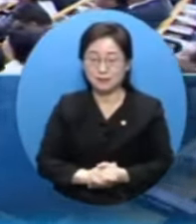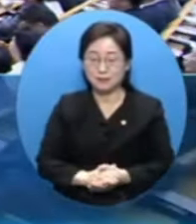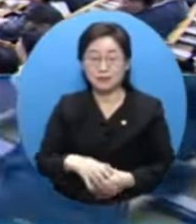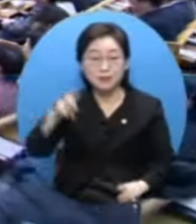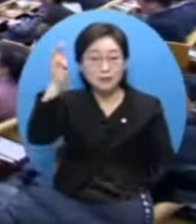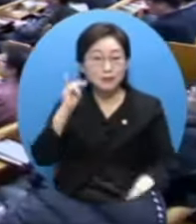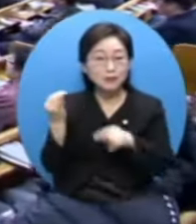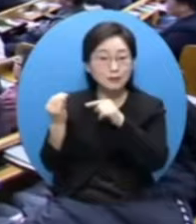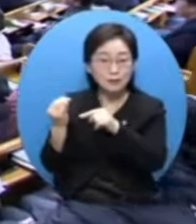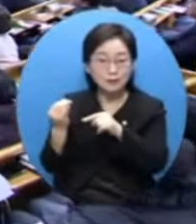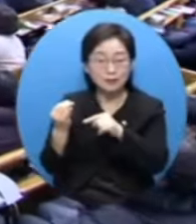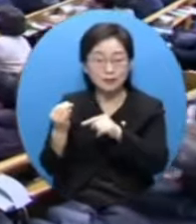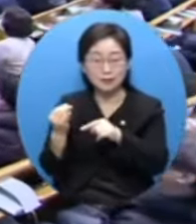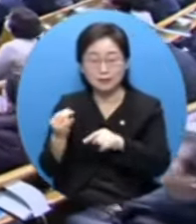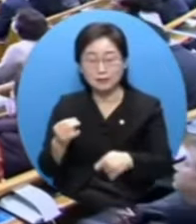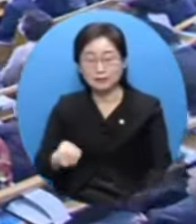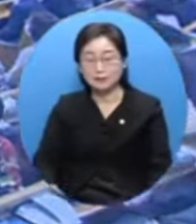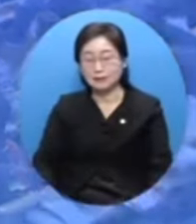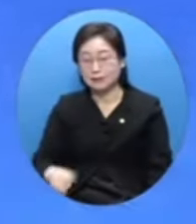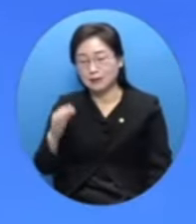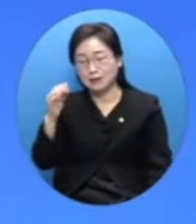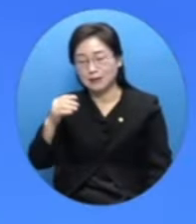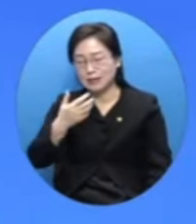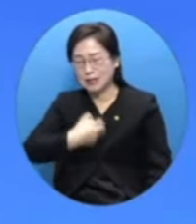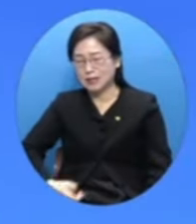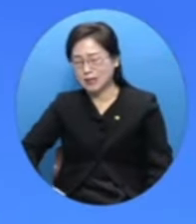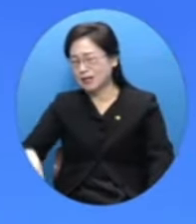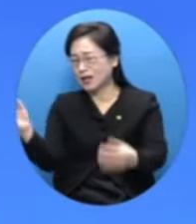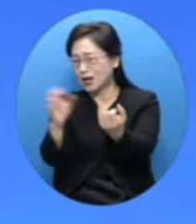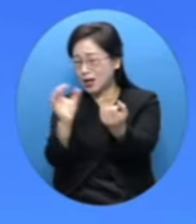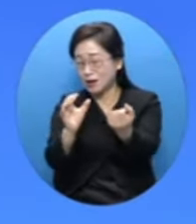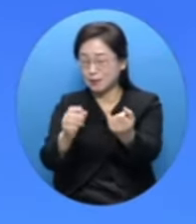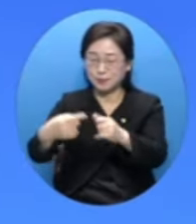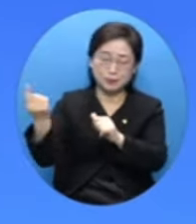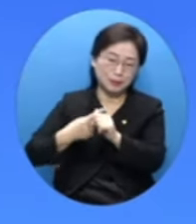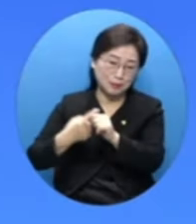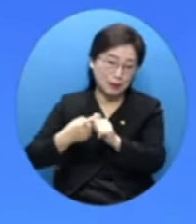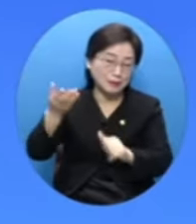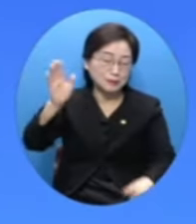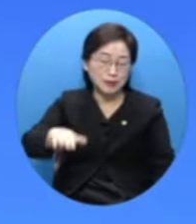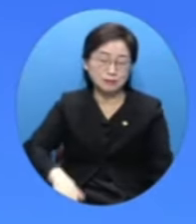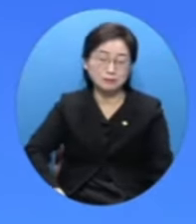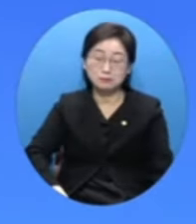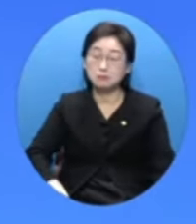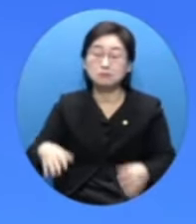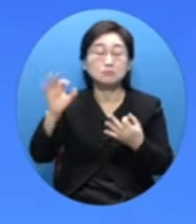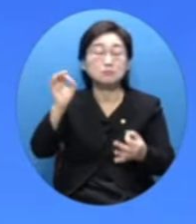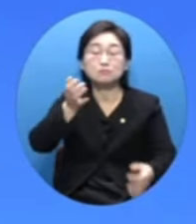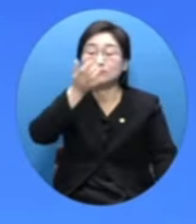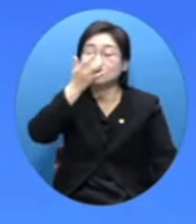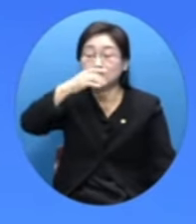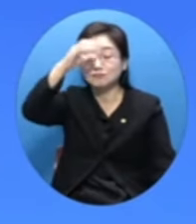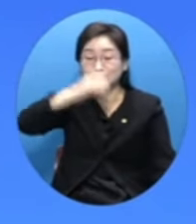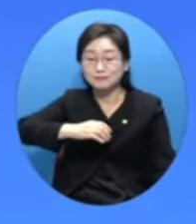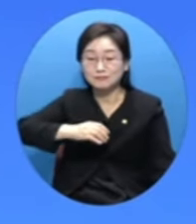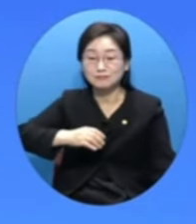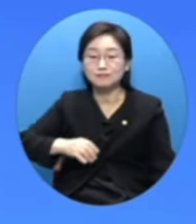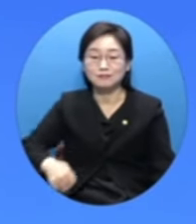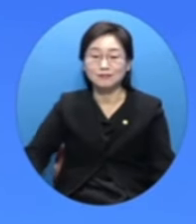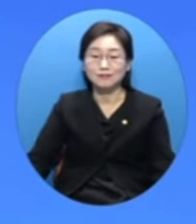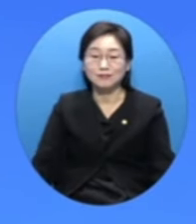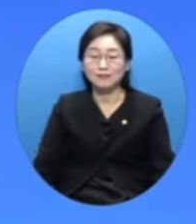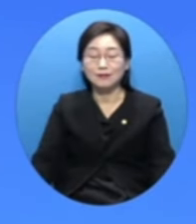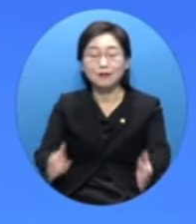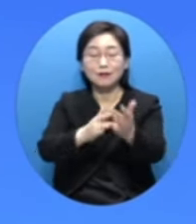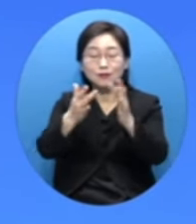마리아는 제자들이 그를 야단치고 비난했지만은 눈앞 깜짝하지 않아 묵묵히